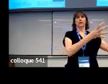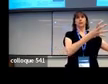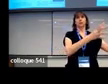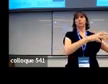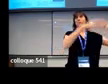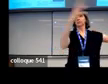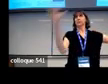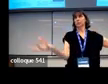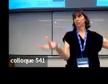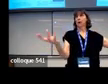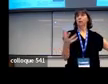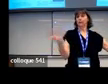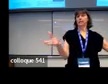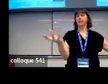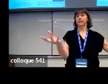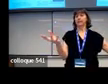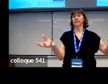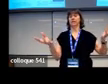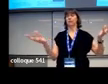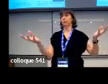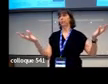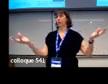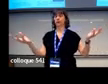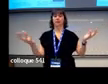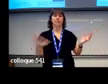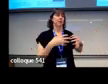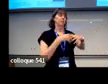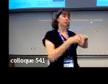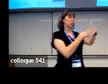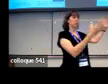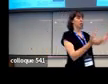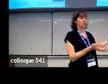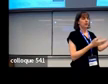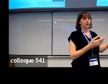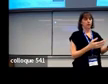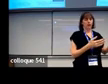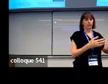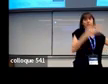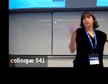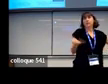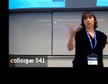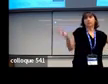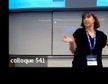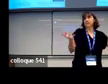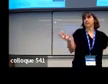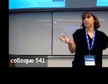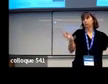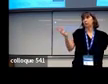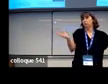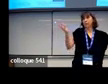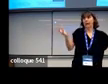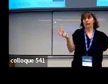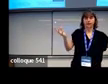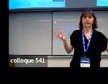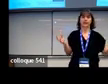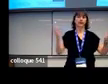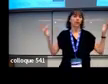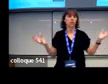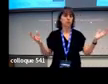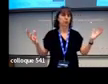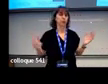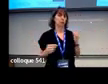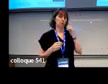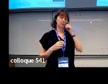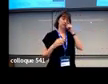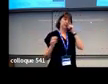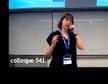une recommandation, puis après ça, ils sont des articles qui sont des preprints, puis on va, ensuite, ils deviennent comme des articles. On a un journal qui est